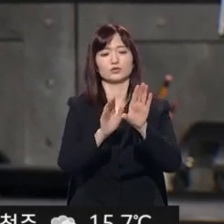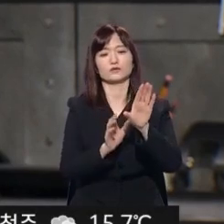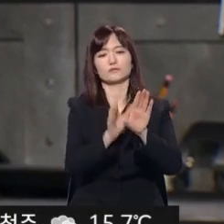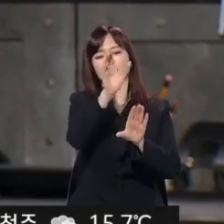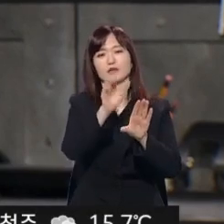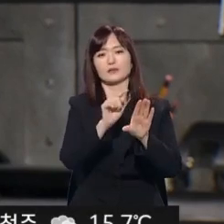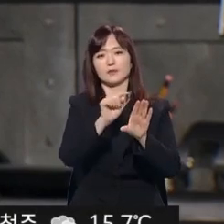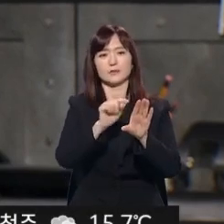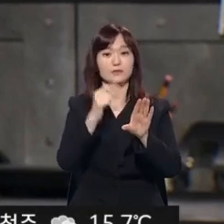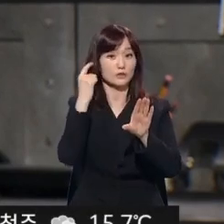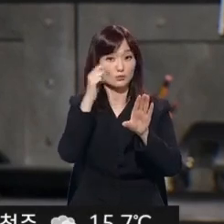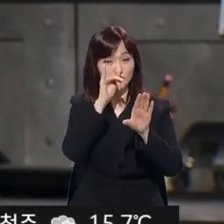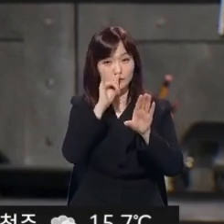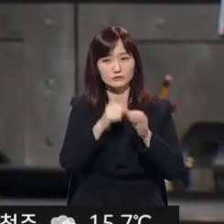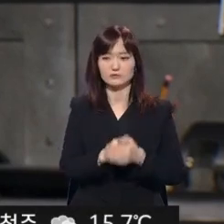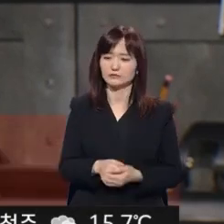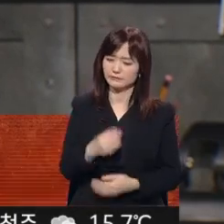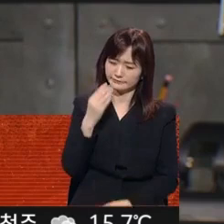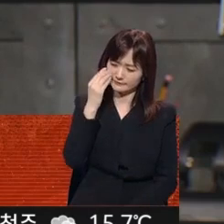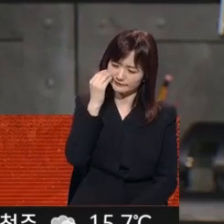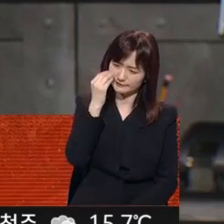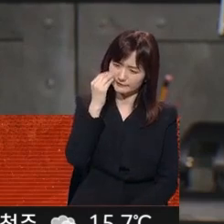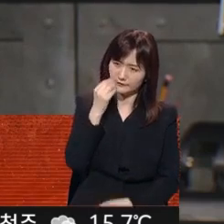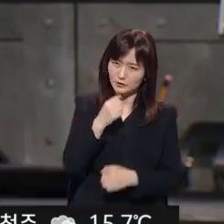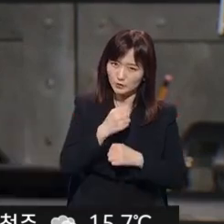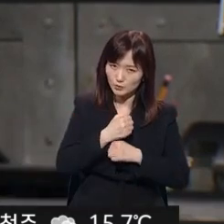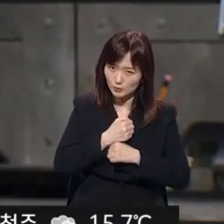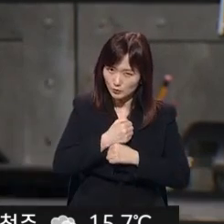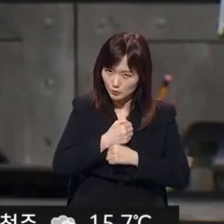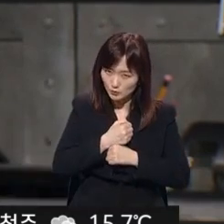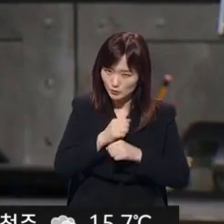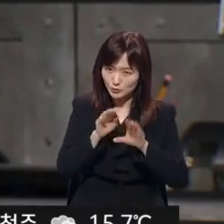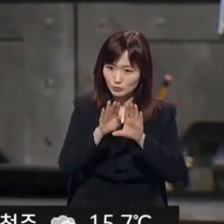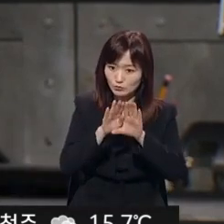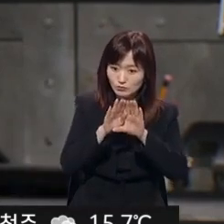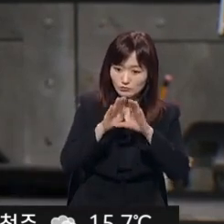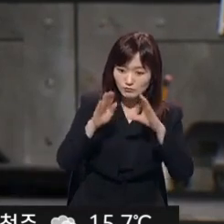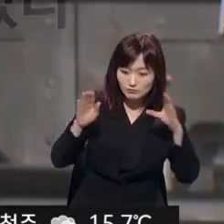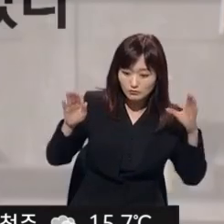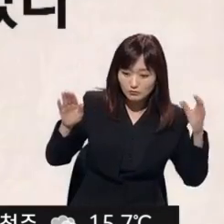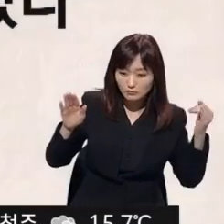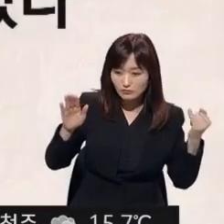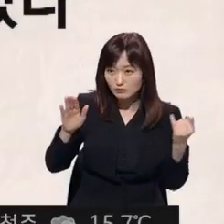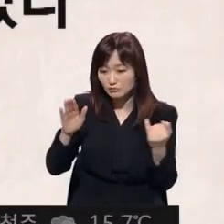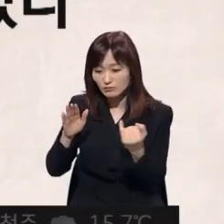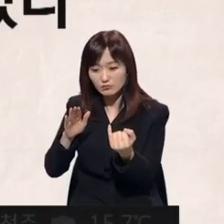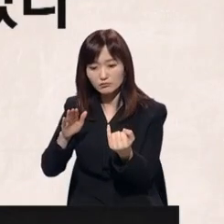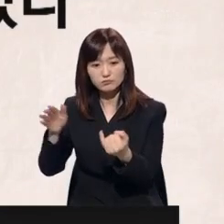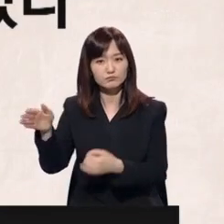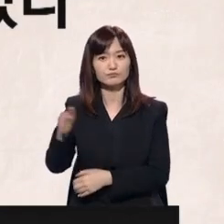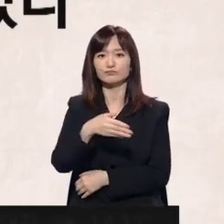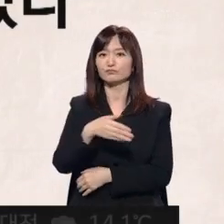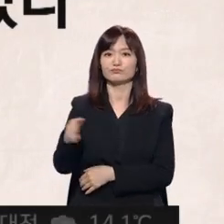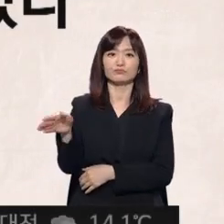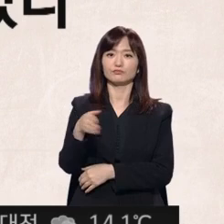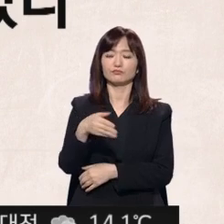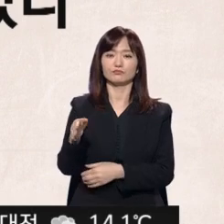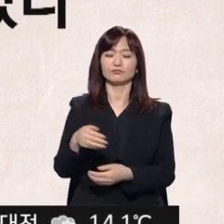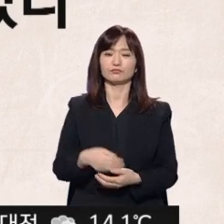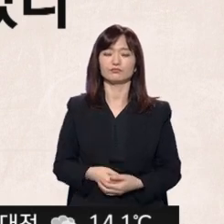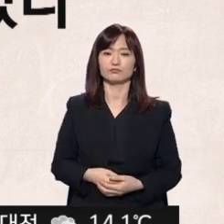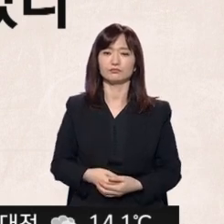누른 소리가 난 거예요 그래서 여성이 이상하다 싶어서 조심스럽게 문을 열고 나가 봤더니 어 아무도 없습니다 그런데